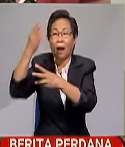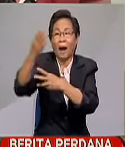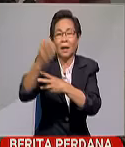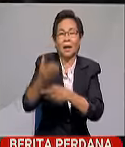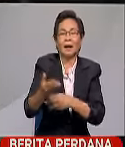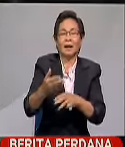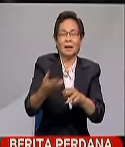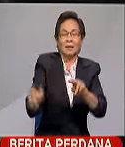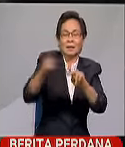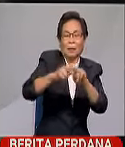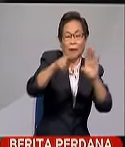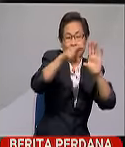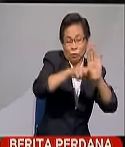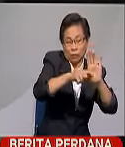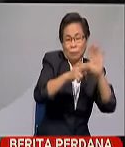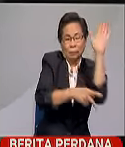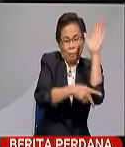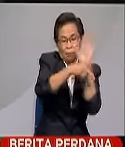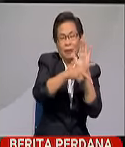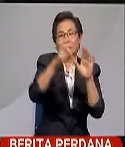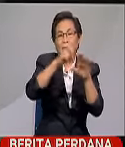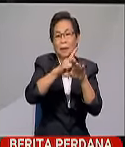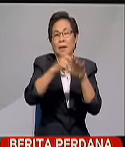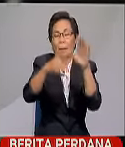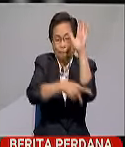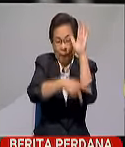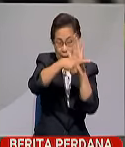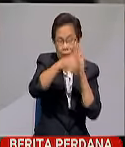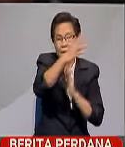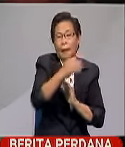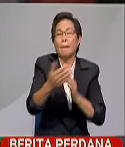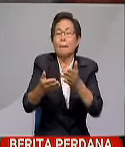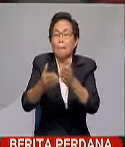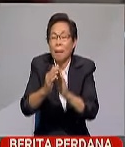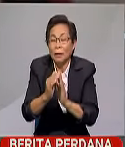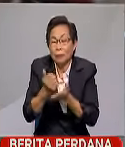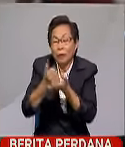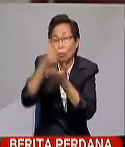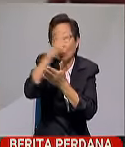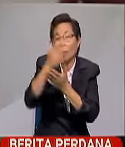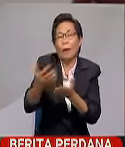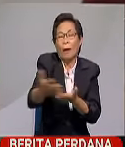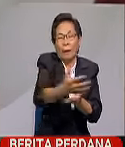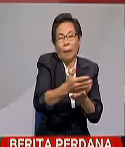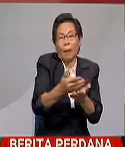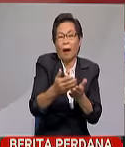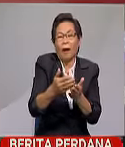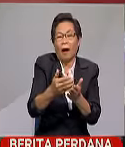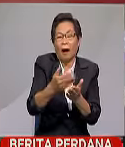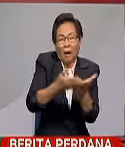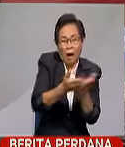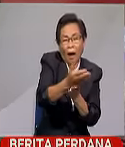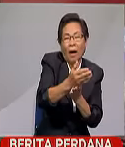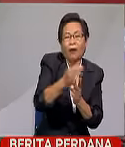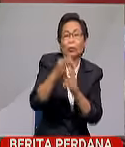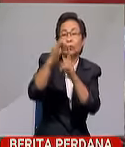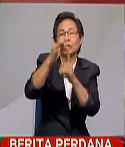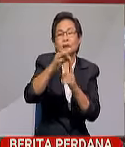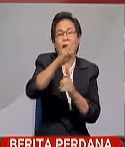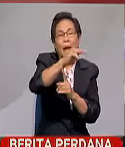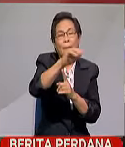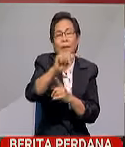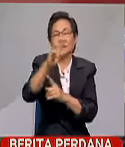menambah kerusi parlimen di Dewan Rakyat, malah membantu kerajaan menuntut hak khususnya pelaksanaan MA. Kerana hanya ahli-ahli